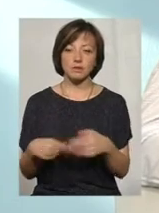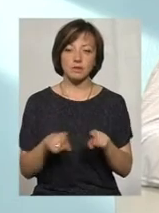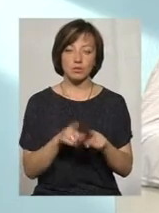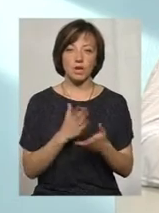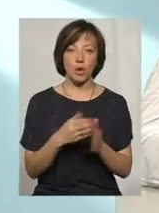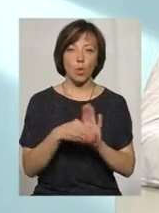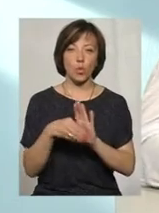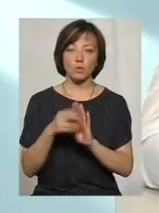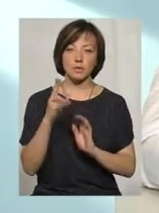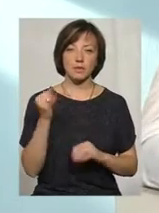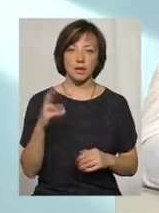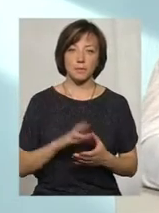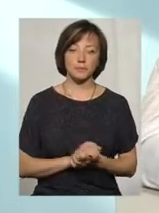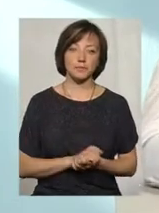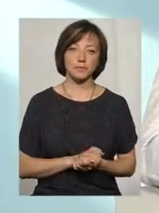є корупція.